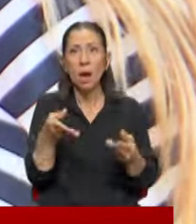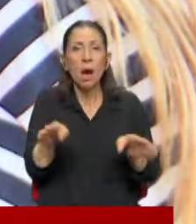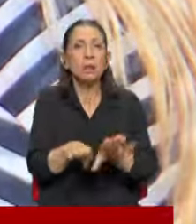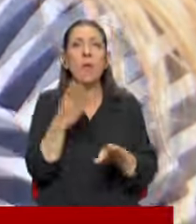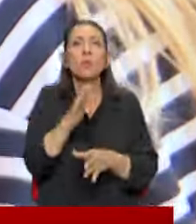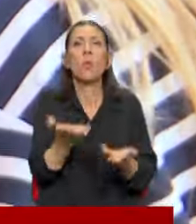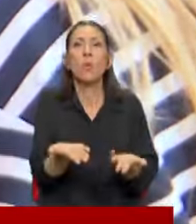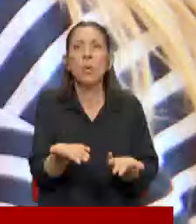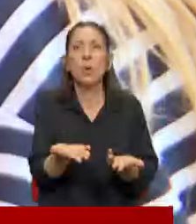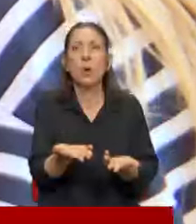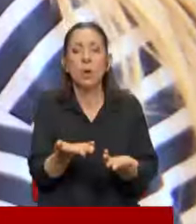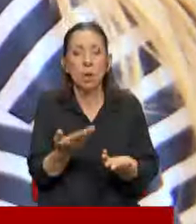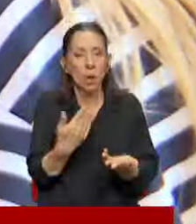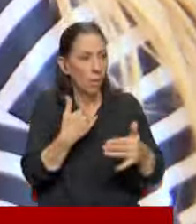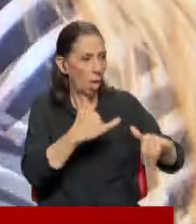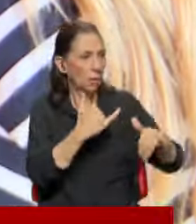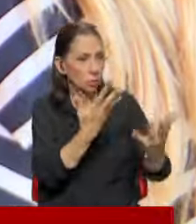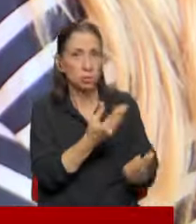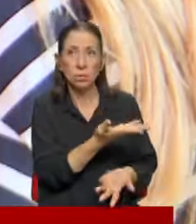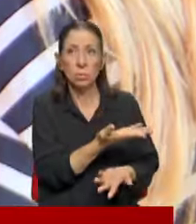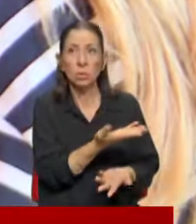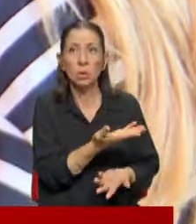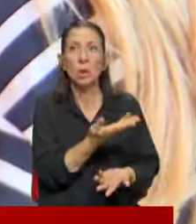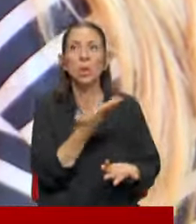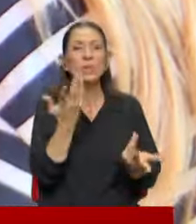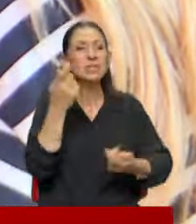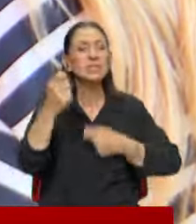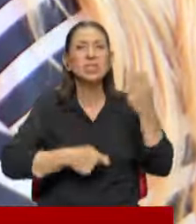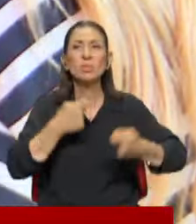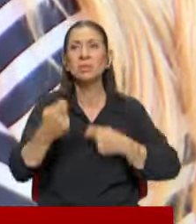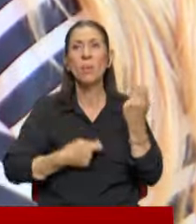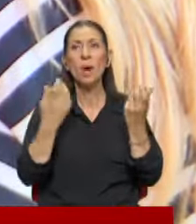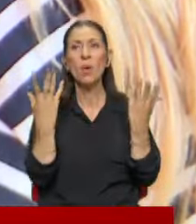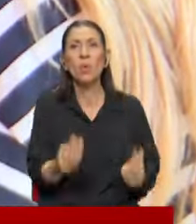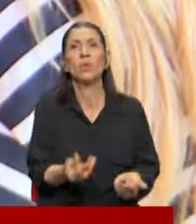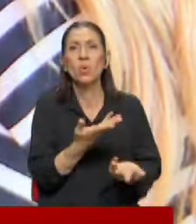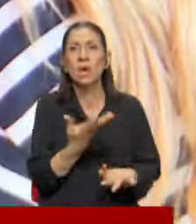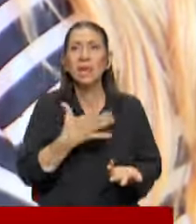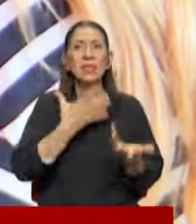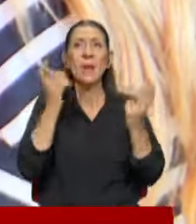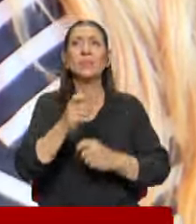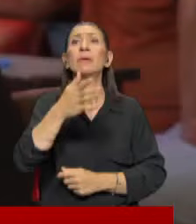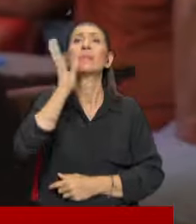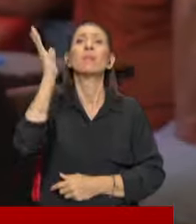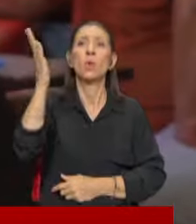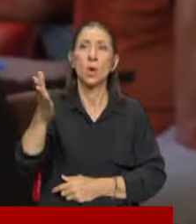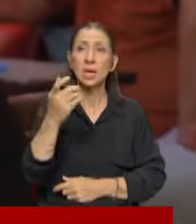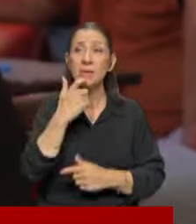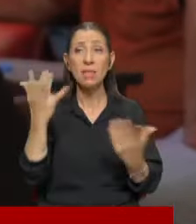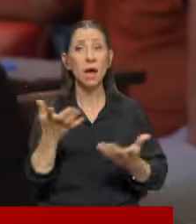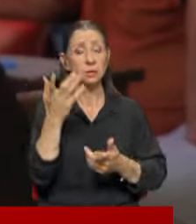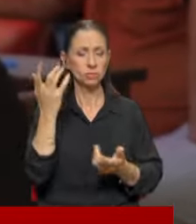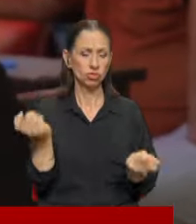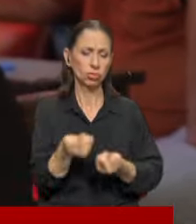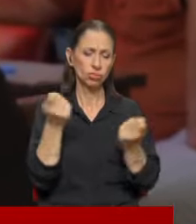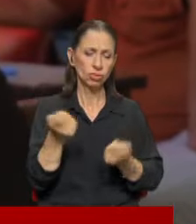adaletsizlik yani. Şimdi ötekisinden ben aynı alacağım. O kadar ipin ucunu kaçırdılar ki. Kendileri de ne yaptığını bilmiyorlar. Yıllarca çalışıp